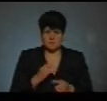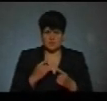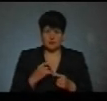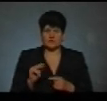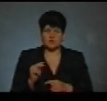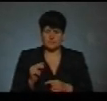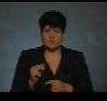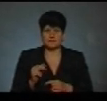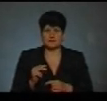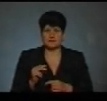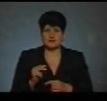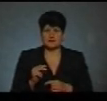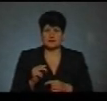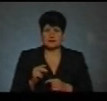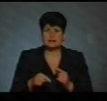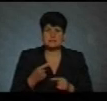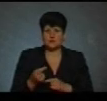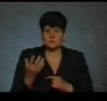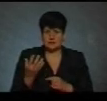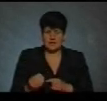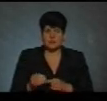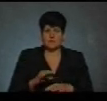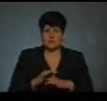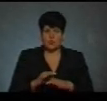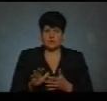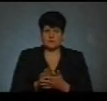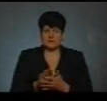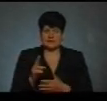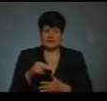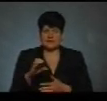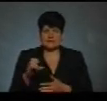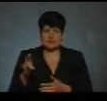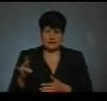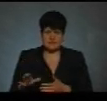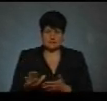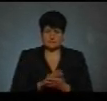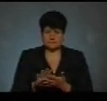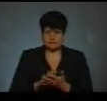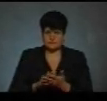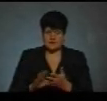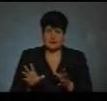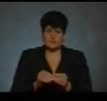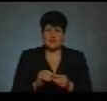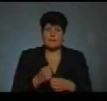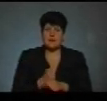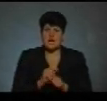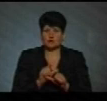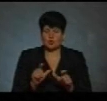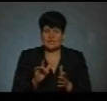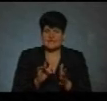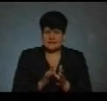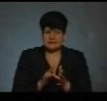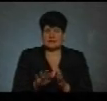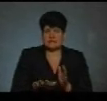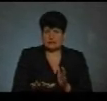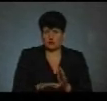так. На наступний день проводилась ДСНС, санітарна обробка, разом з лабораторним центром території